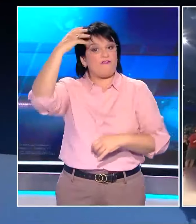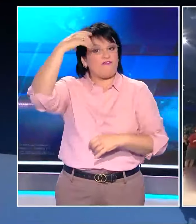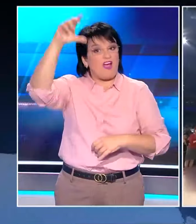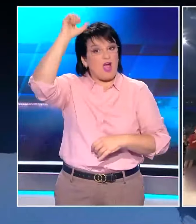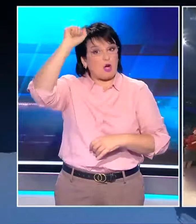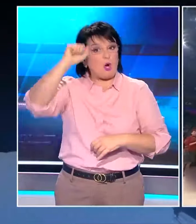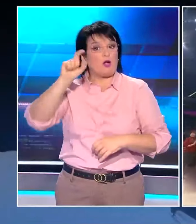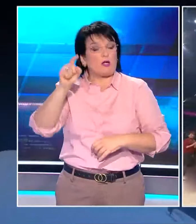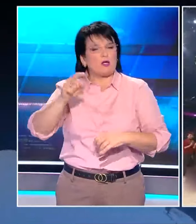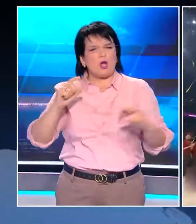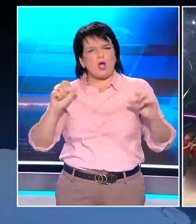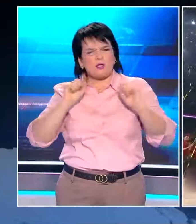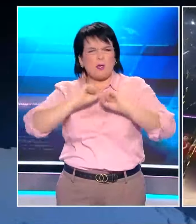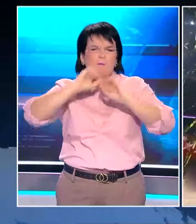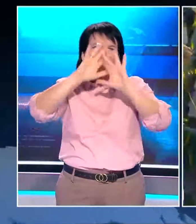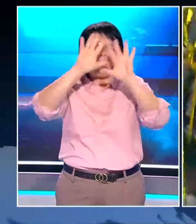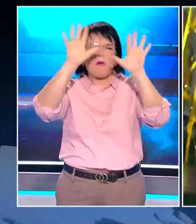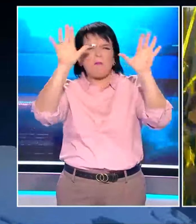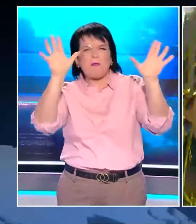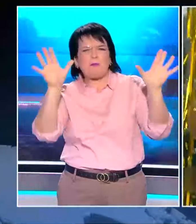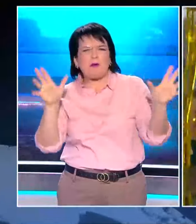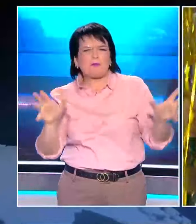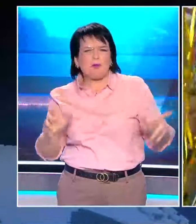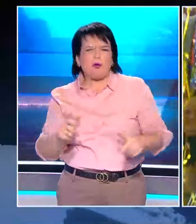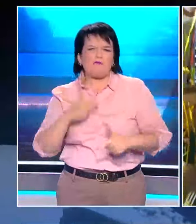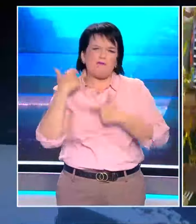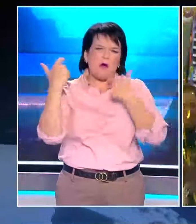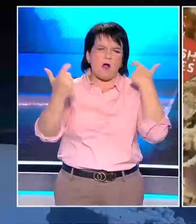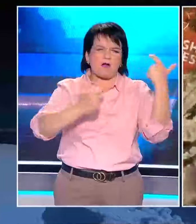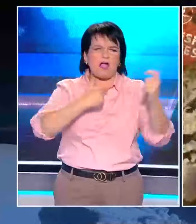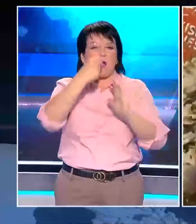Ο Παναθηναϊκός είναι ξανά πρωταθλητής Ευρώπης. Για χάρη του!